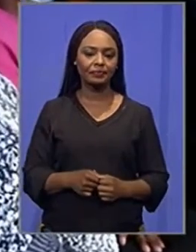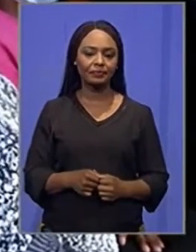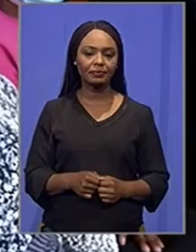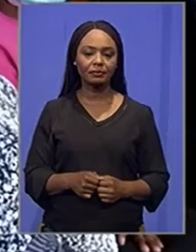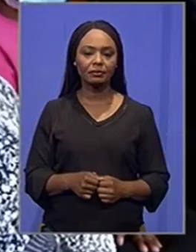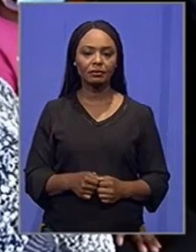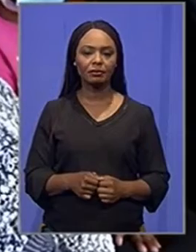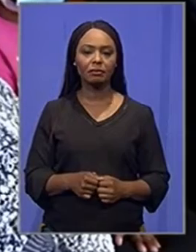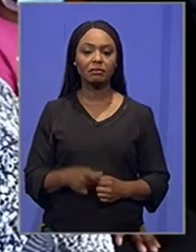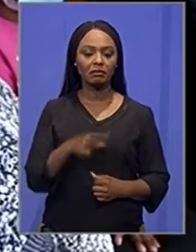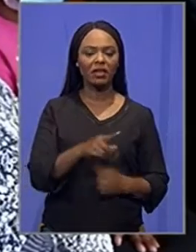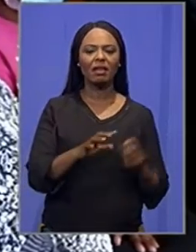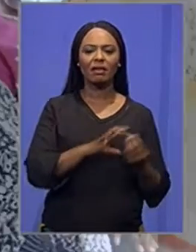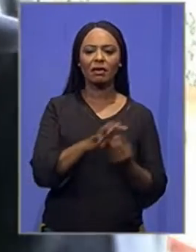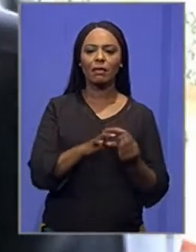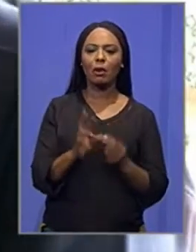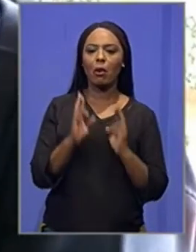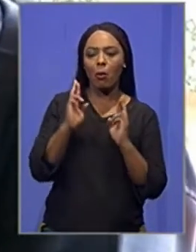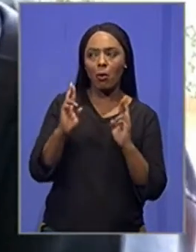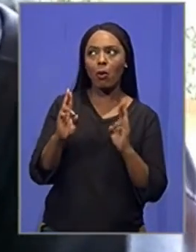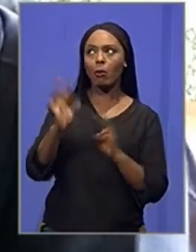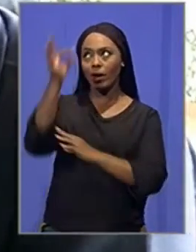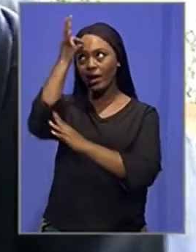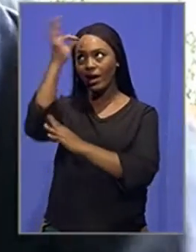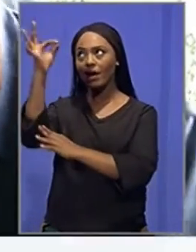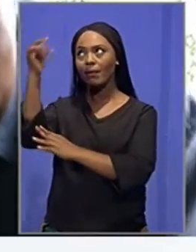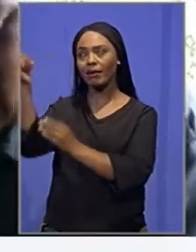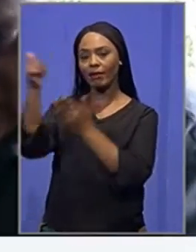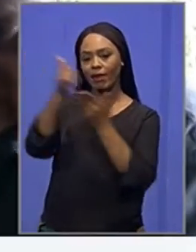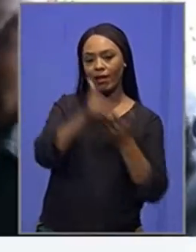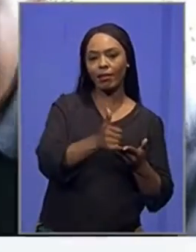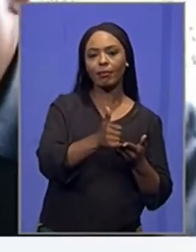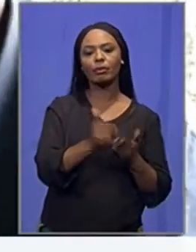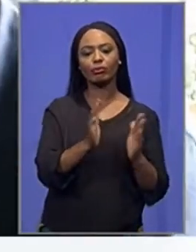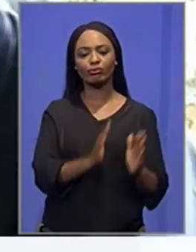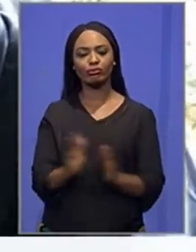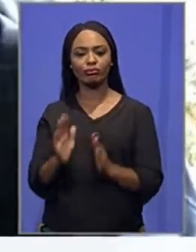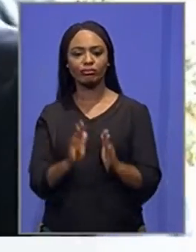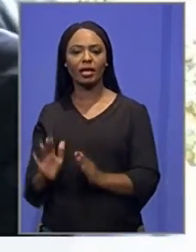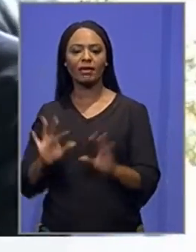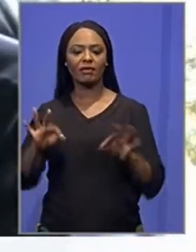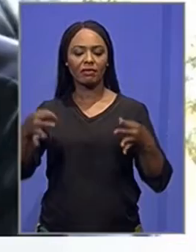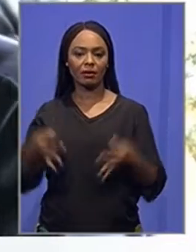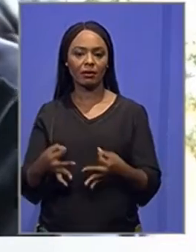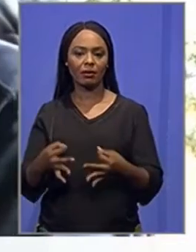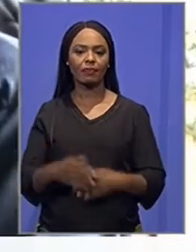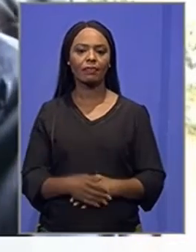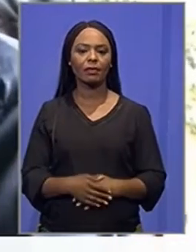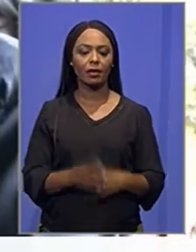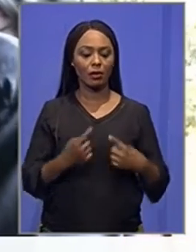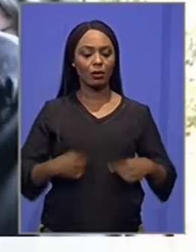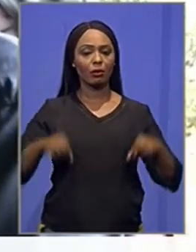nokeng. Fa borang Tlatseng le ba bangwe re tle go le